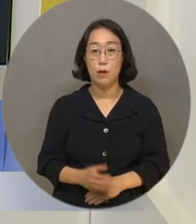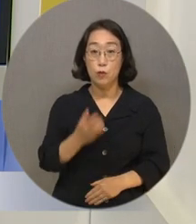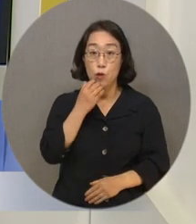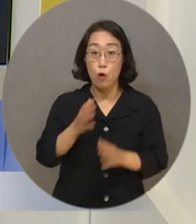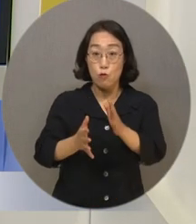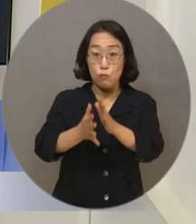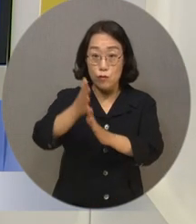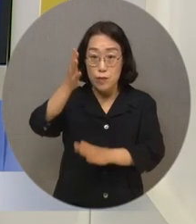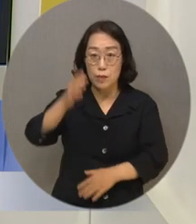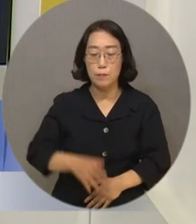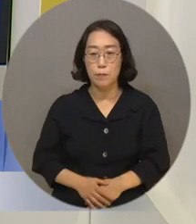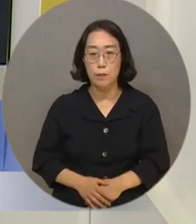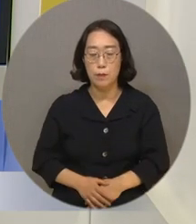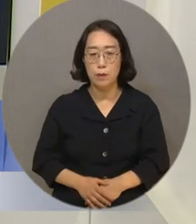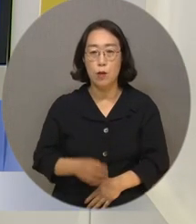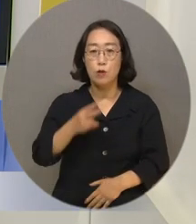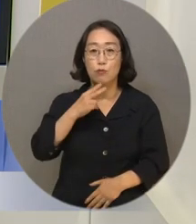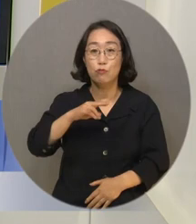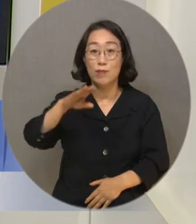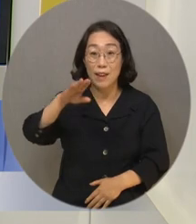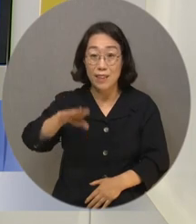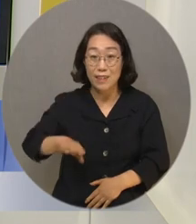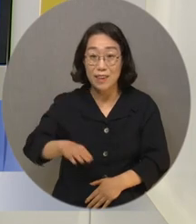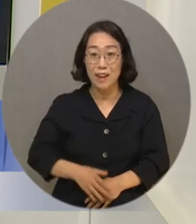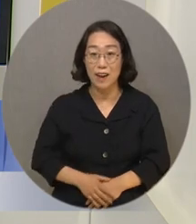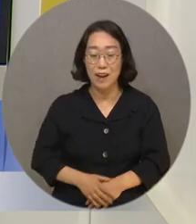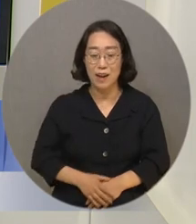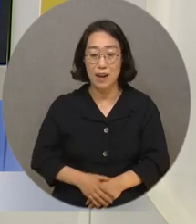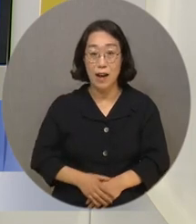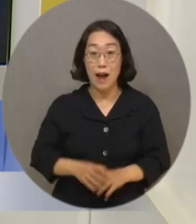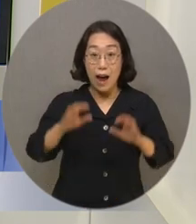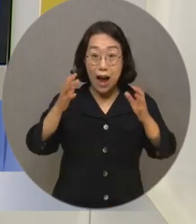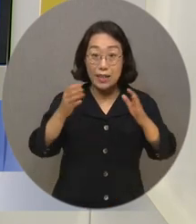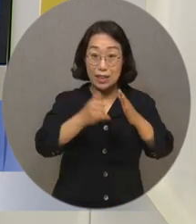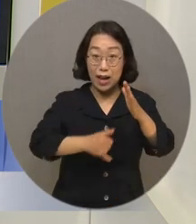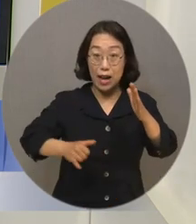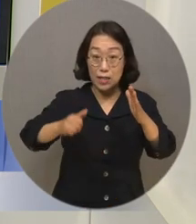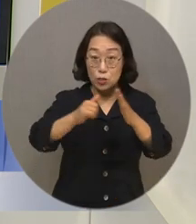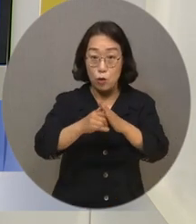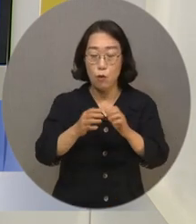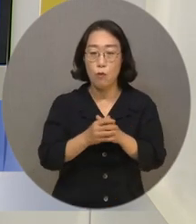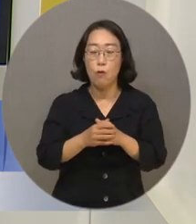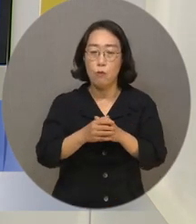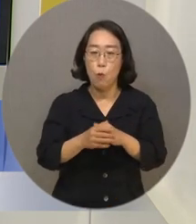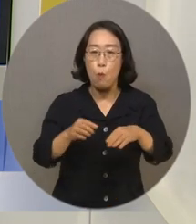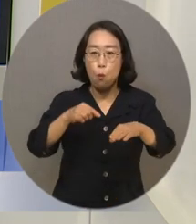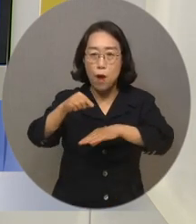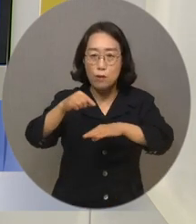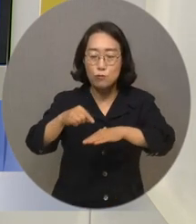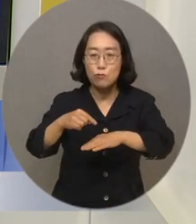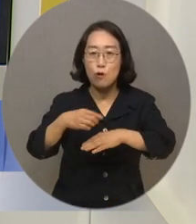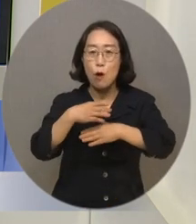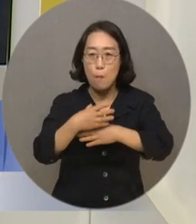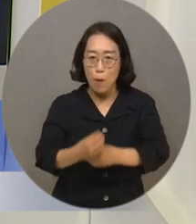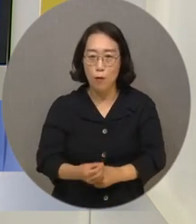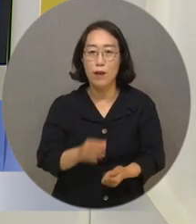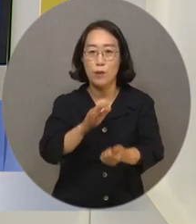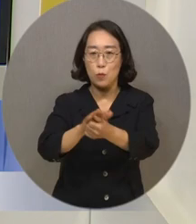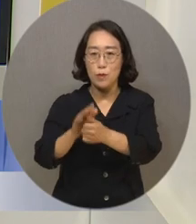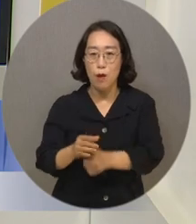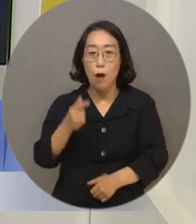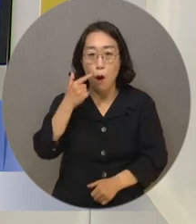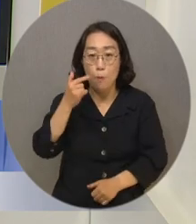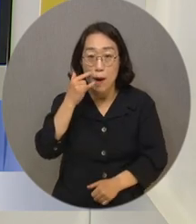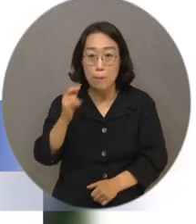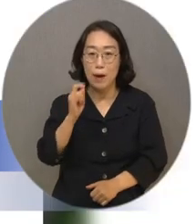서울시가 24개월 이하 영아 양육 과정의 외출을 조금 더 편안하게 해줄 서울 엄마 아빠 택시